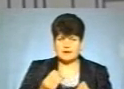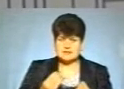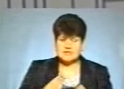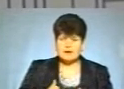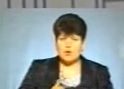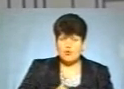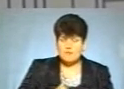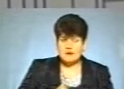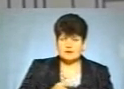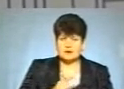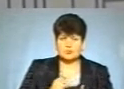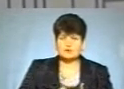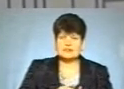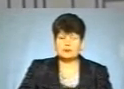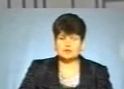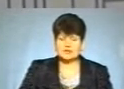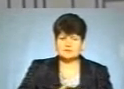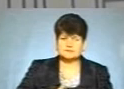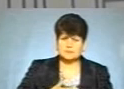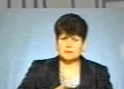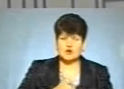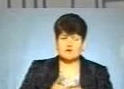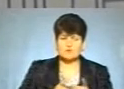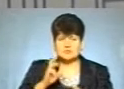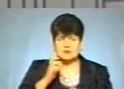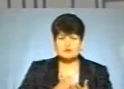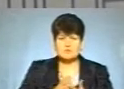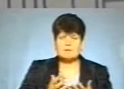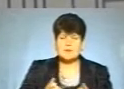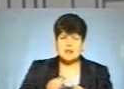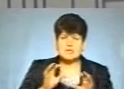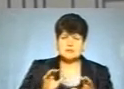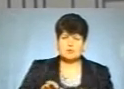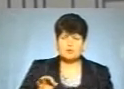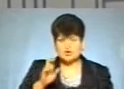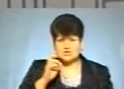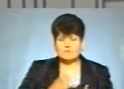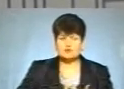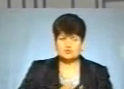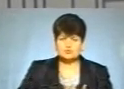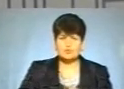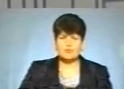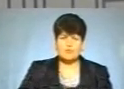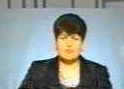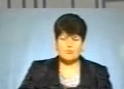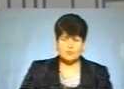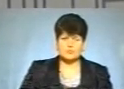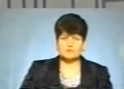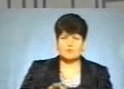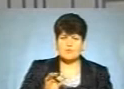мене, наприклад, як у депутата, яка переймалася реформою державної служби і приймала закон про державну службу, абсолютно проєвропейський,